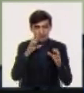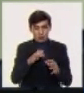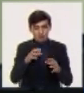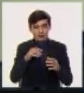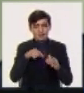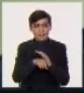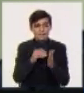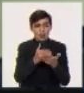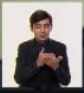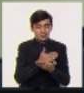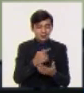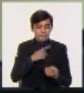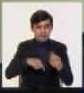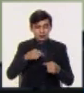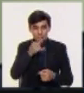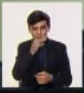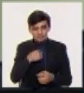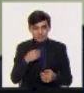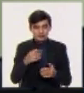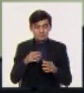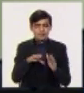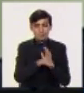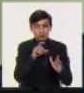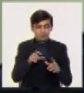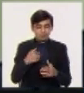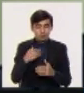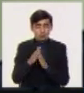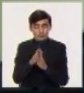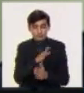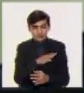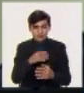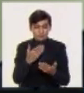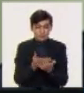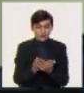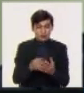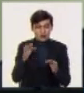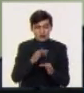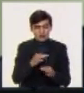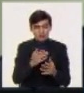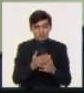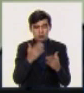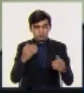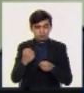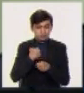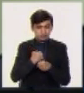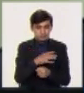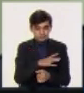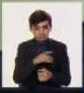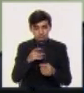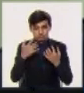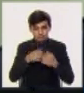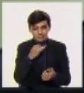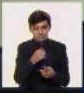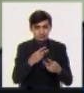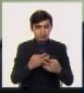законопроекте. Мы не можем допроситься депутатов о том, чтобы, например, криминализовали побои. У нас есть